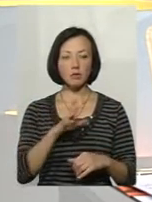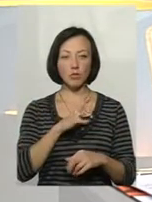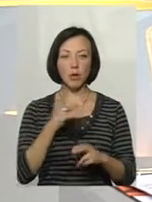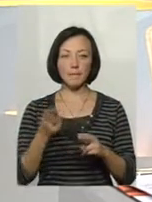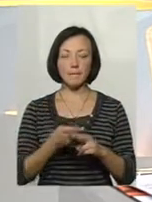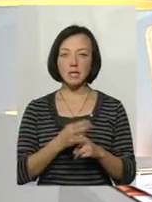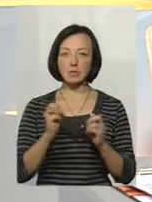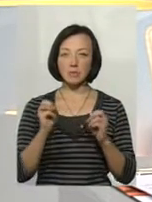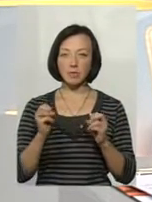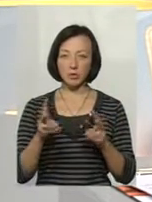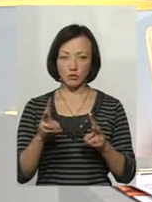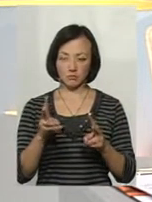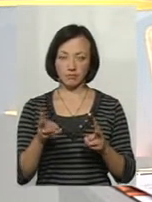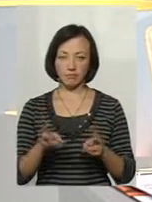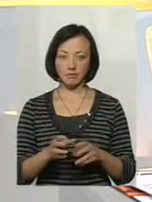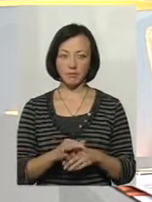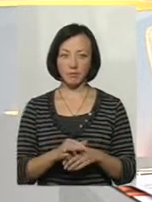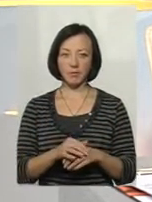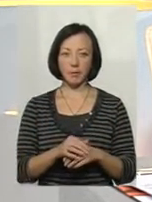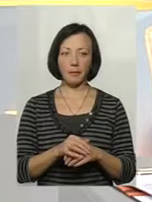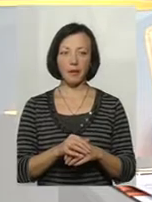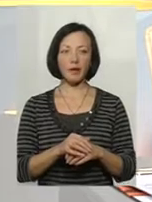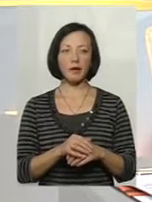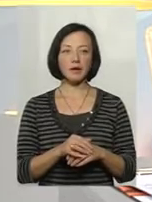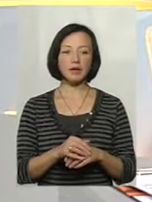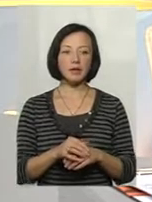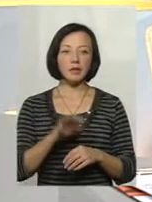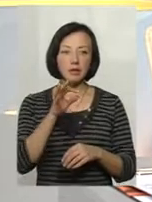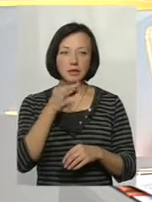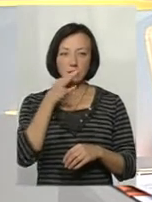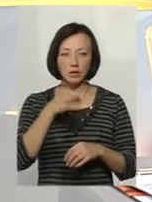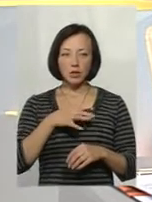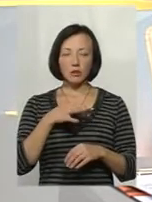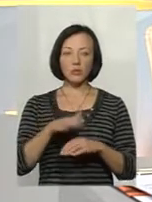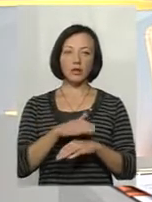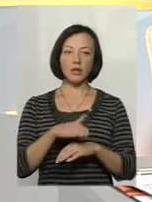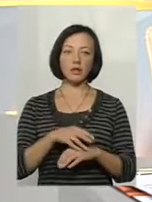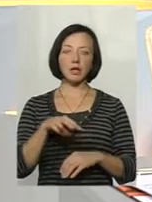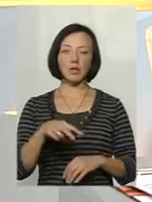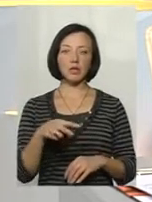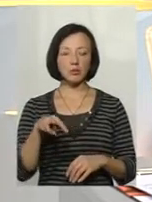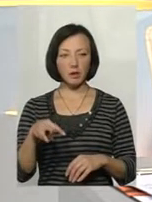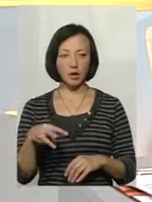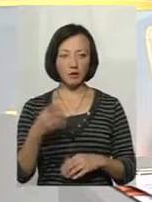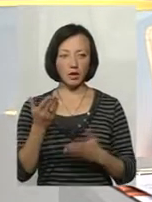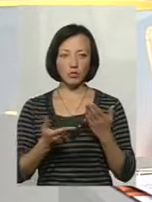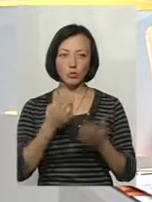безпечним. Скажіть, будь ласка, Леоніде Михайловичу, якщо поглянути на